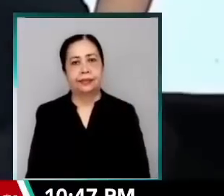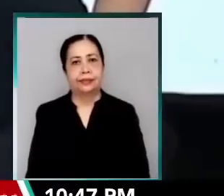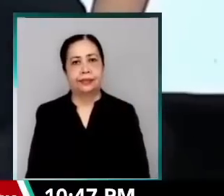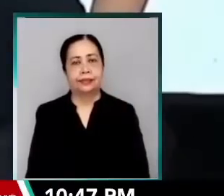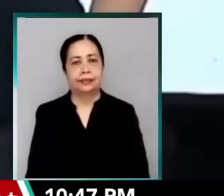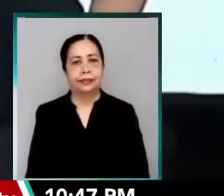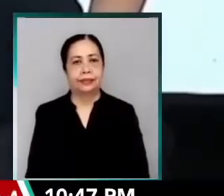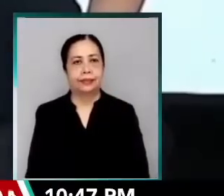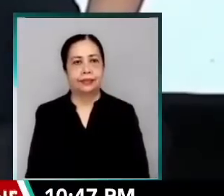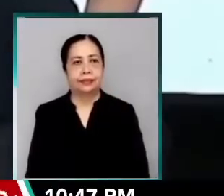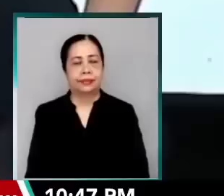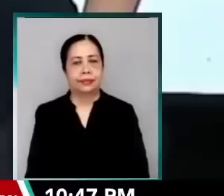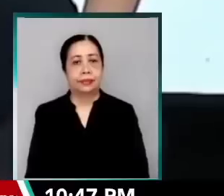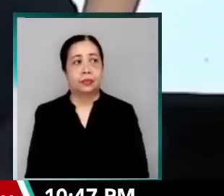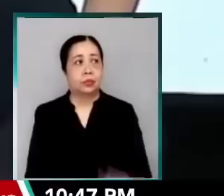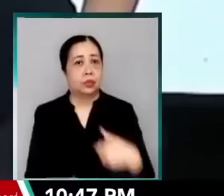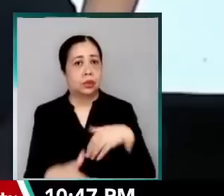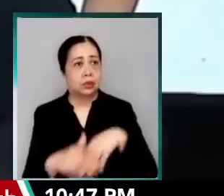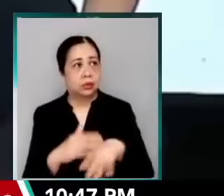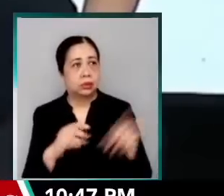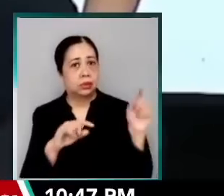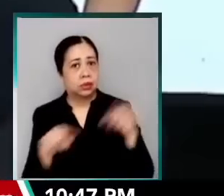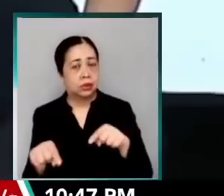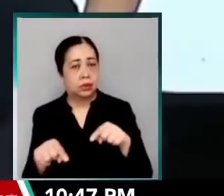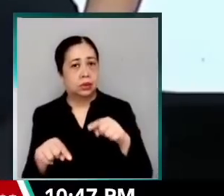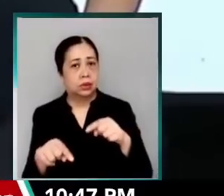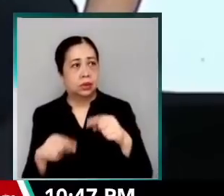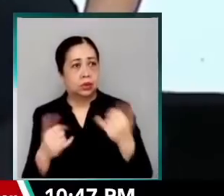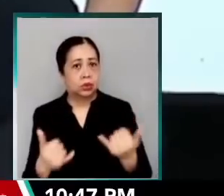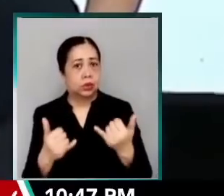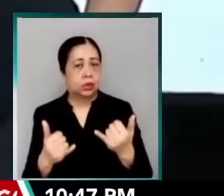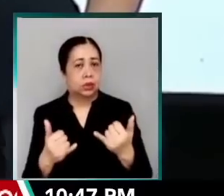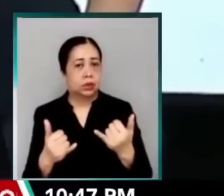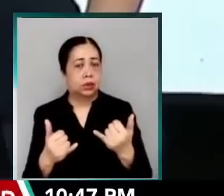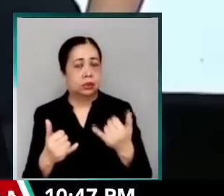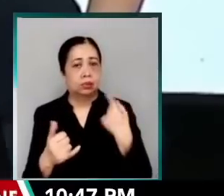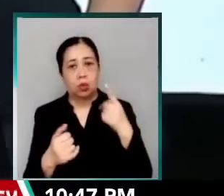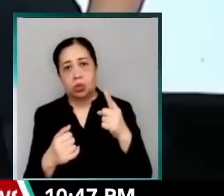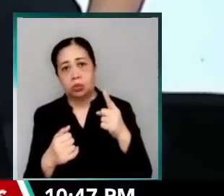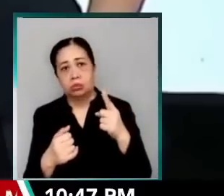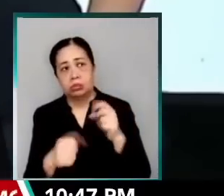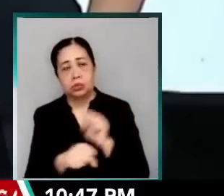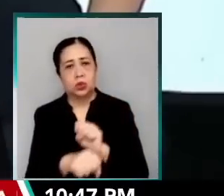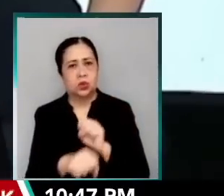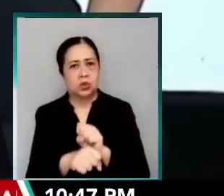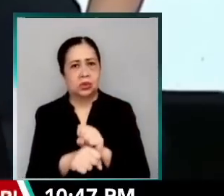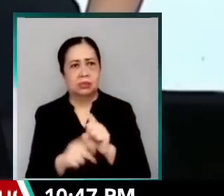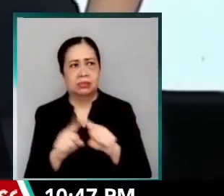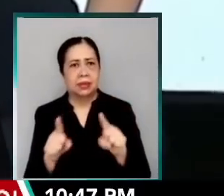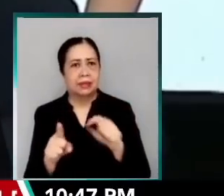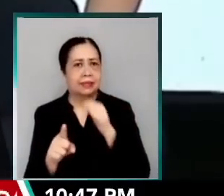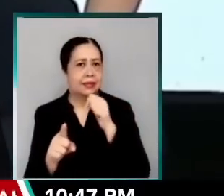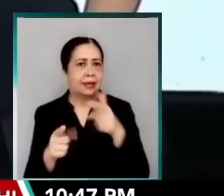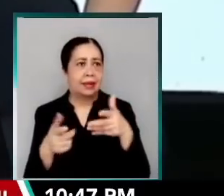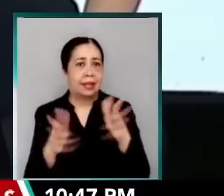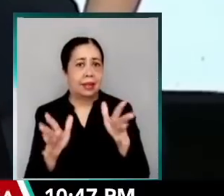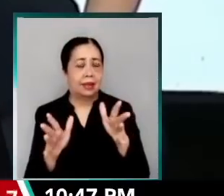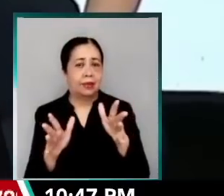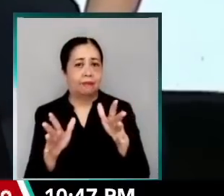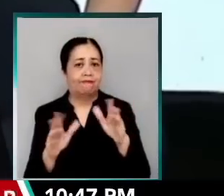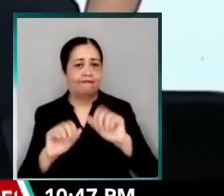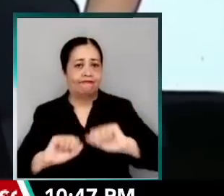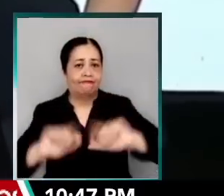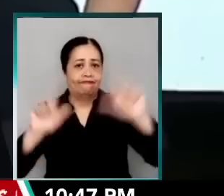Umasok po kami lahat ngayong araw para makapagtrabaho pero hindi po kami pinayagang umere ng